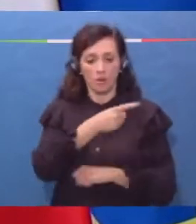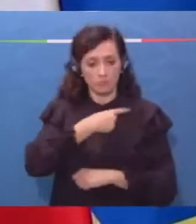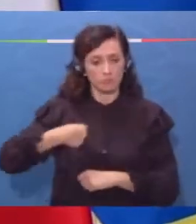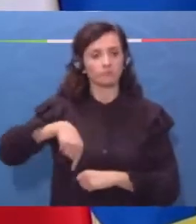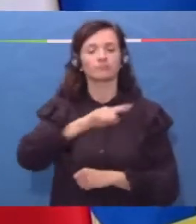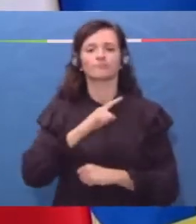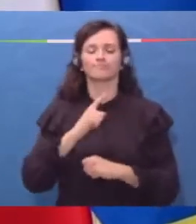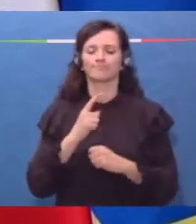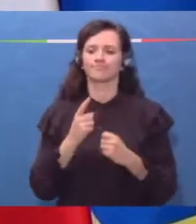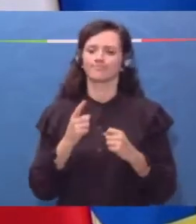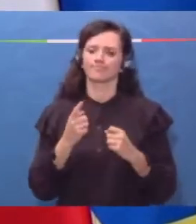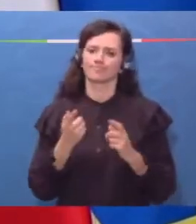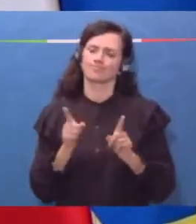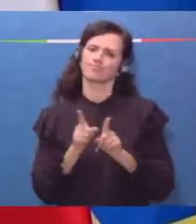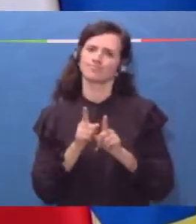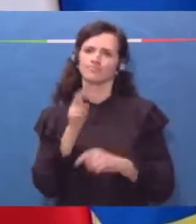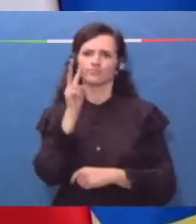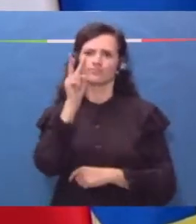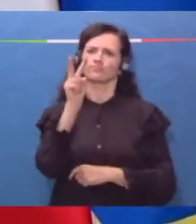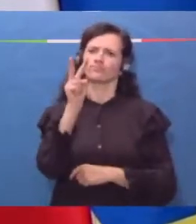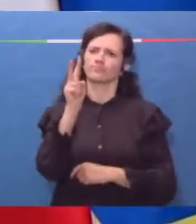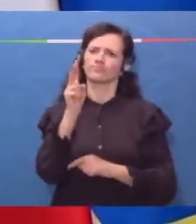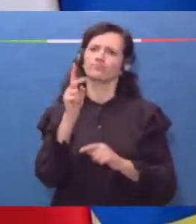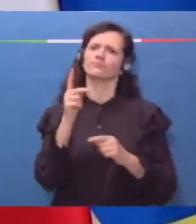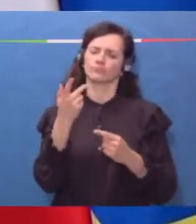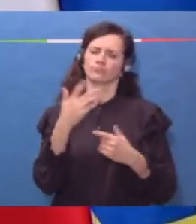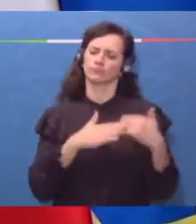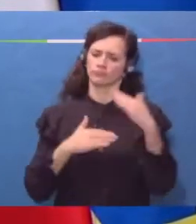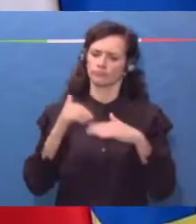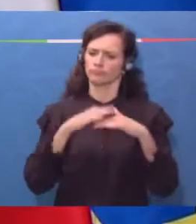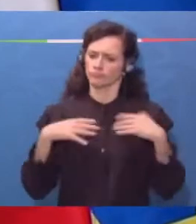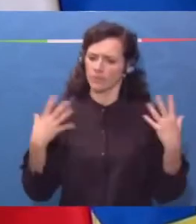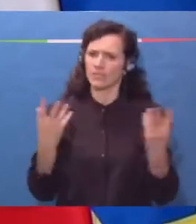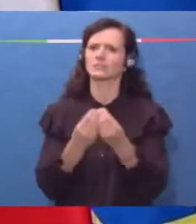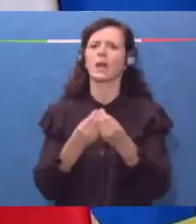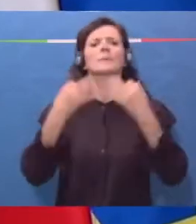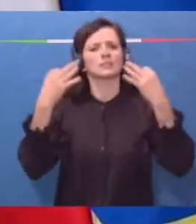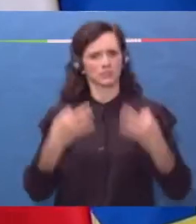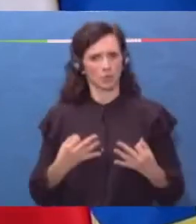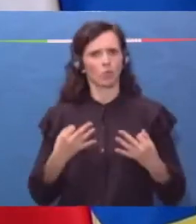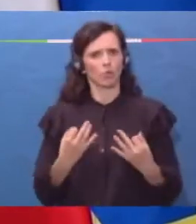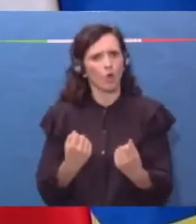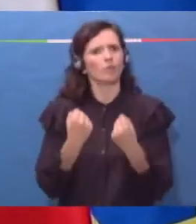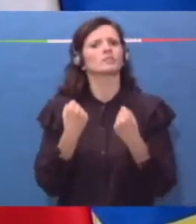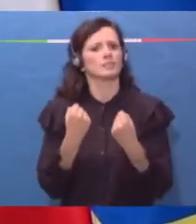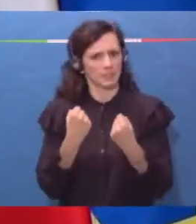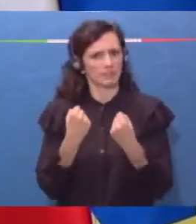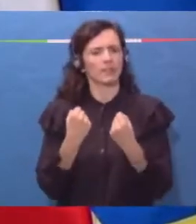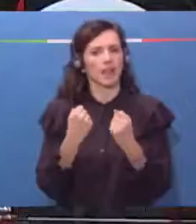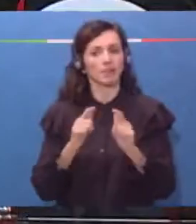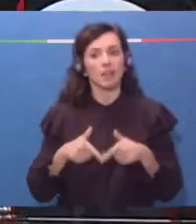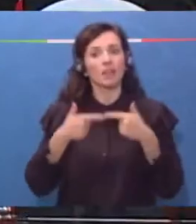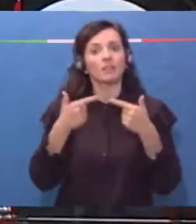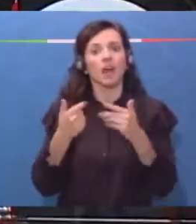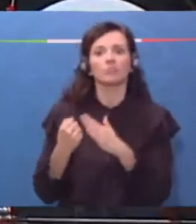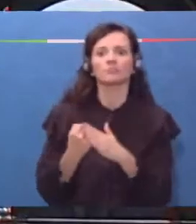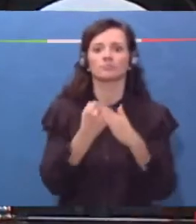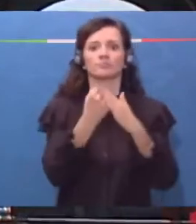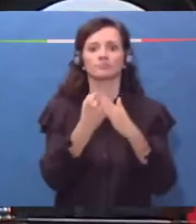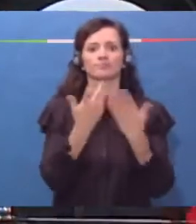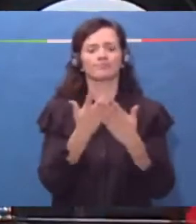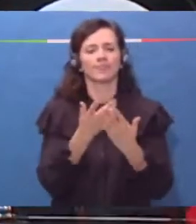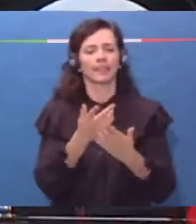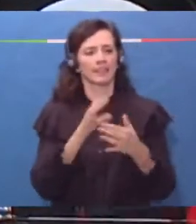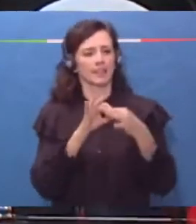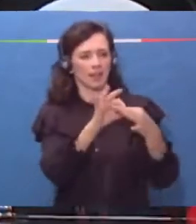un quadro, un ambito più sicuro, più resistente, che va a rafforzare la nostra